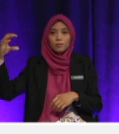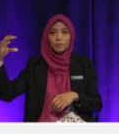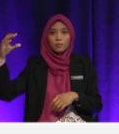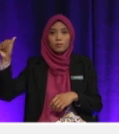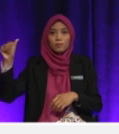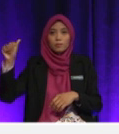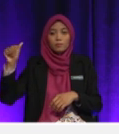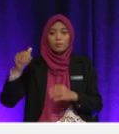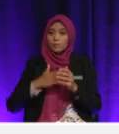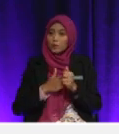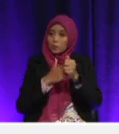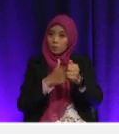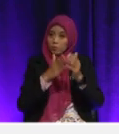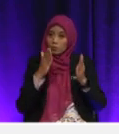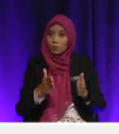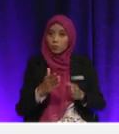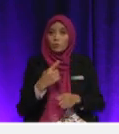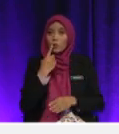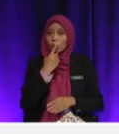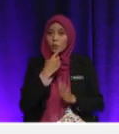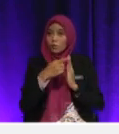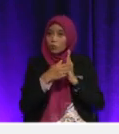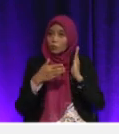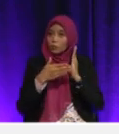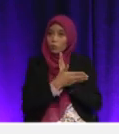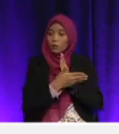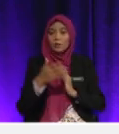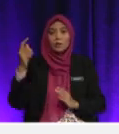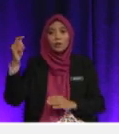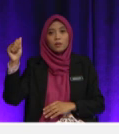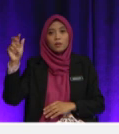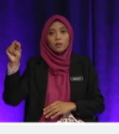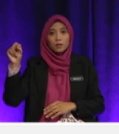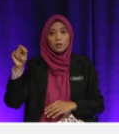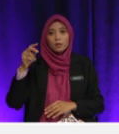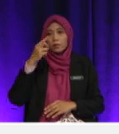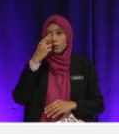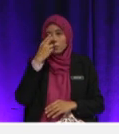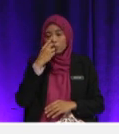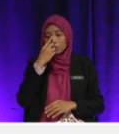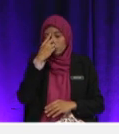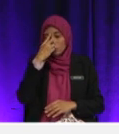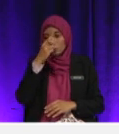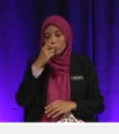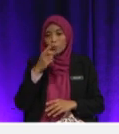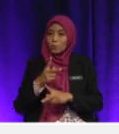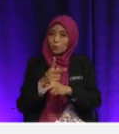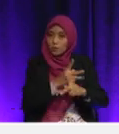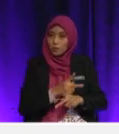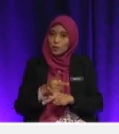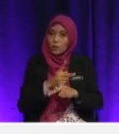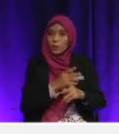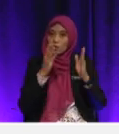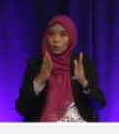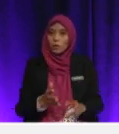dipimpin oleh tonchen SC asli tujuan dia adalah untuk menjaga kepentingan kaum Cina